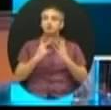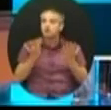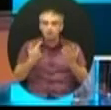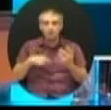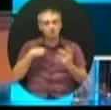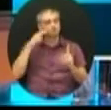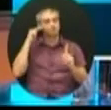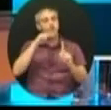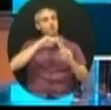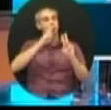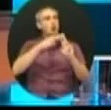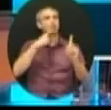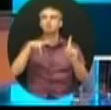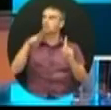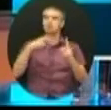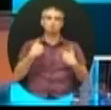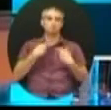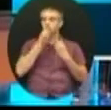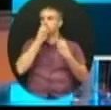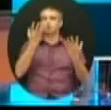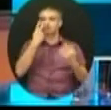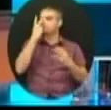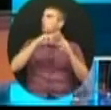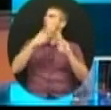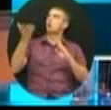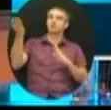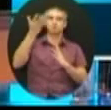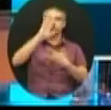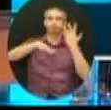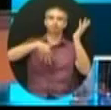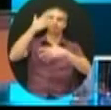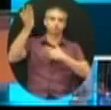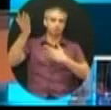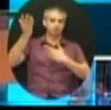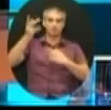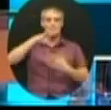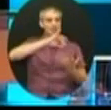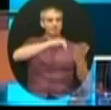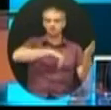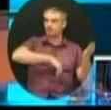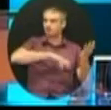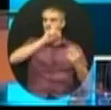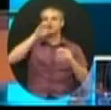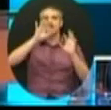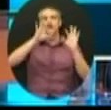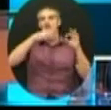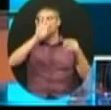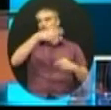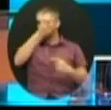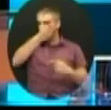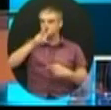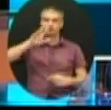הוא שאנחנו מסתכלים על העולם ואומרים, אצלנו גן עדן, תסתכלו על העולם, העולם כמרקחה, מלאס וגאס ועד קטלוניה, מצפון קוריאה